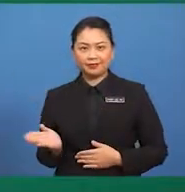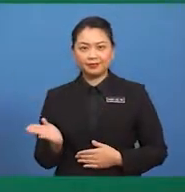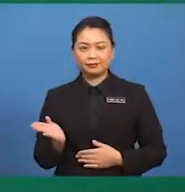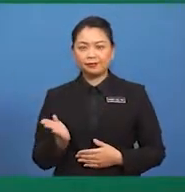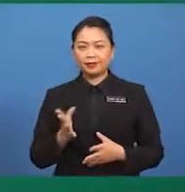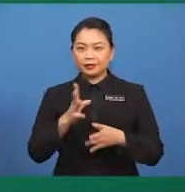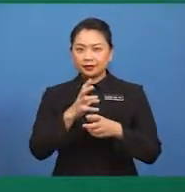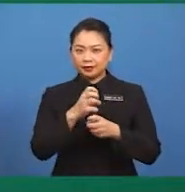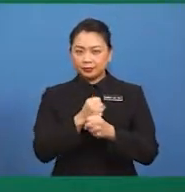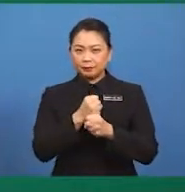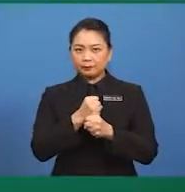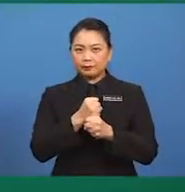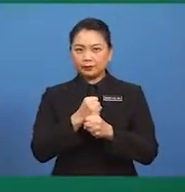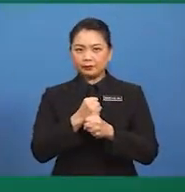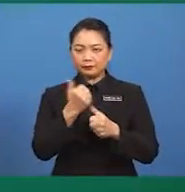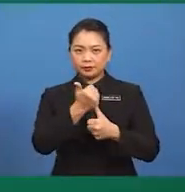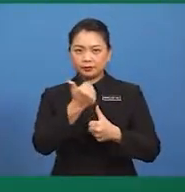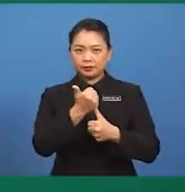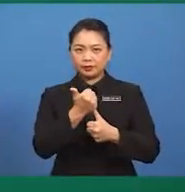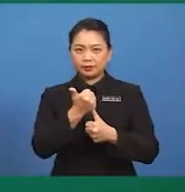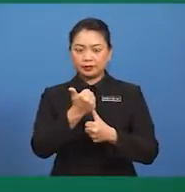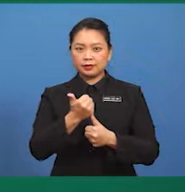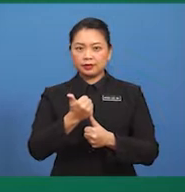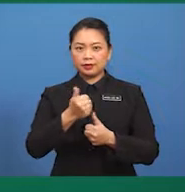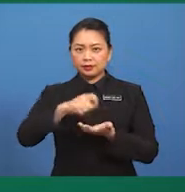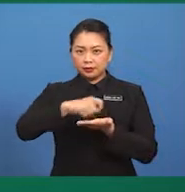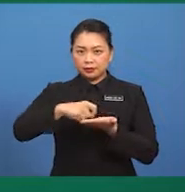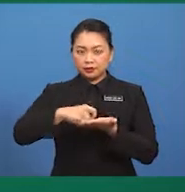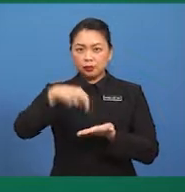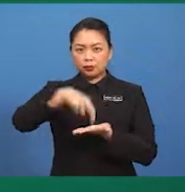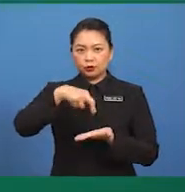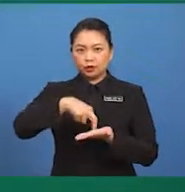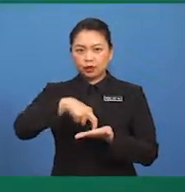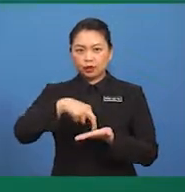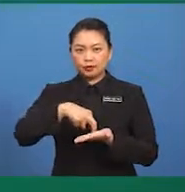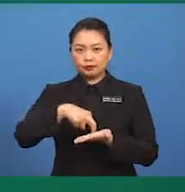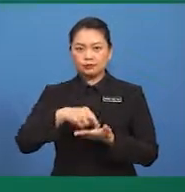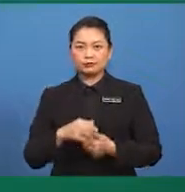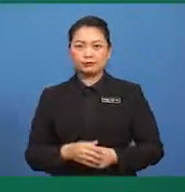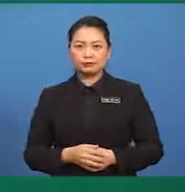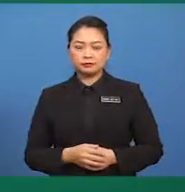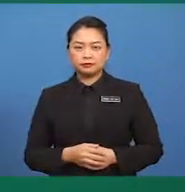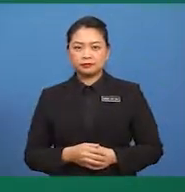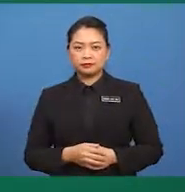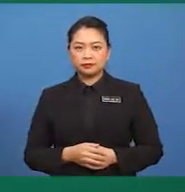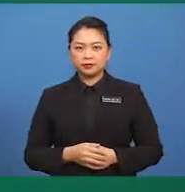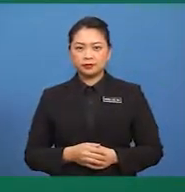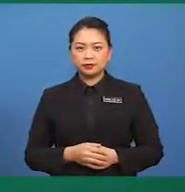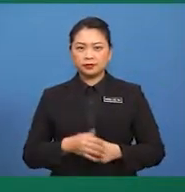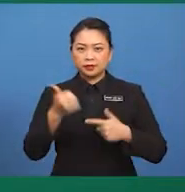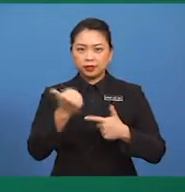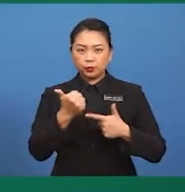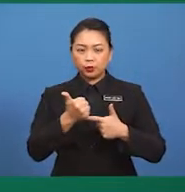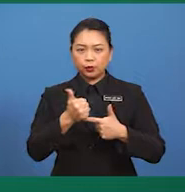dapat menyediakan catatan jurnal am untuk hutang lapuk terpulih dan peruntukan hutang ragu. Kemudian